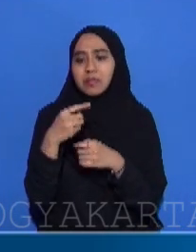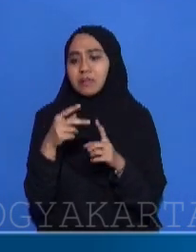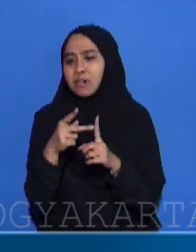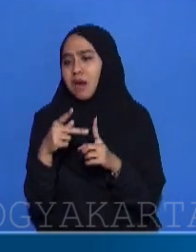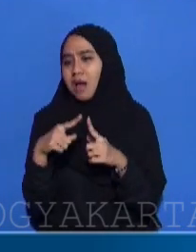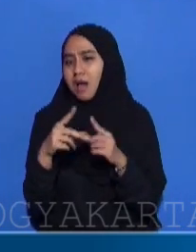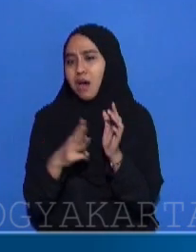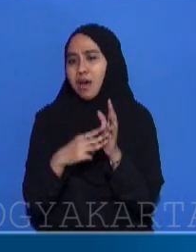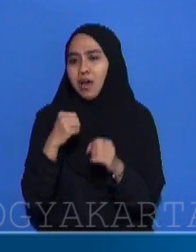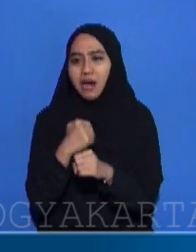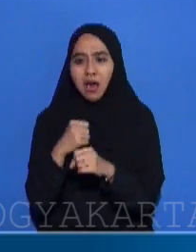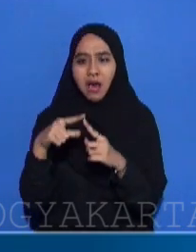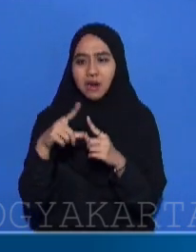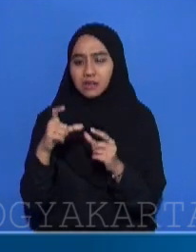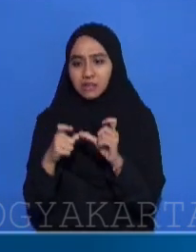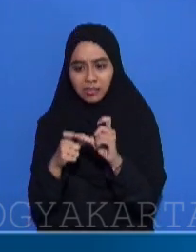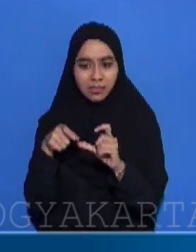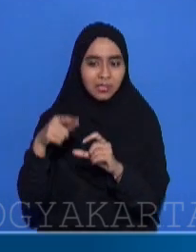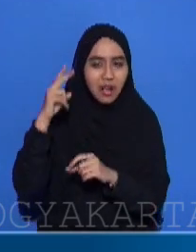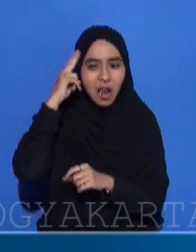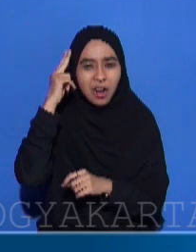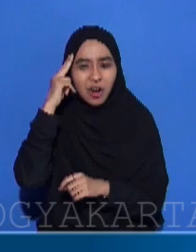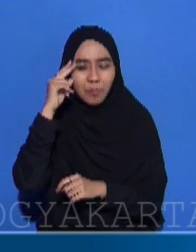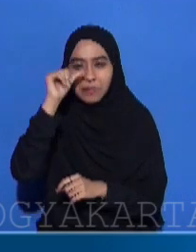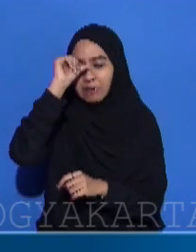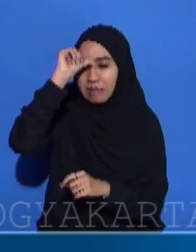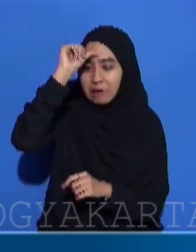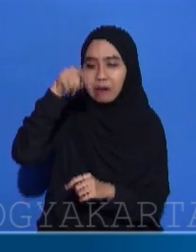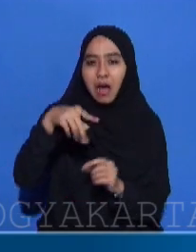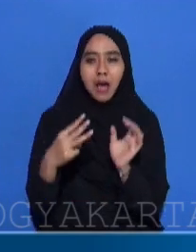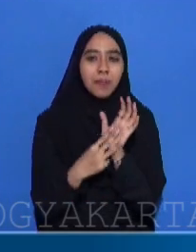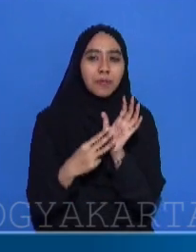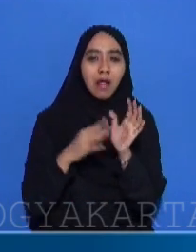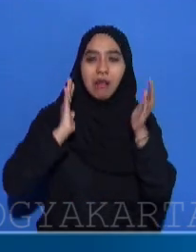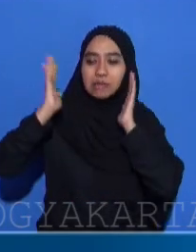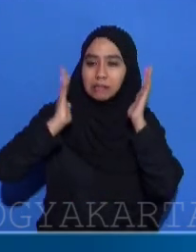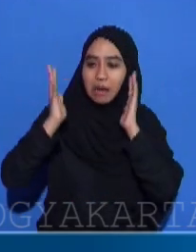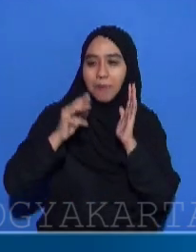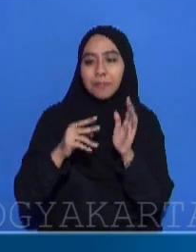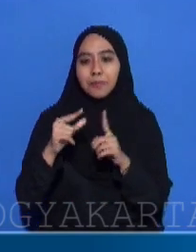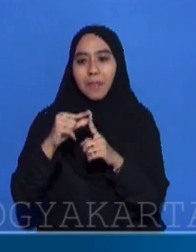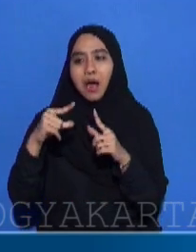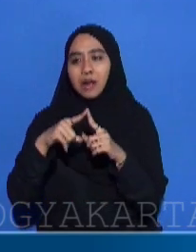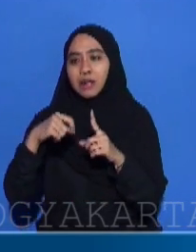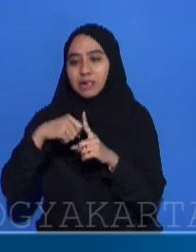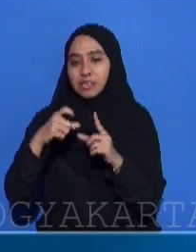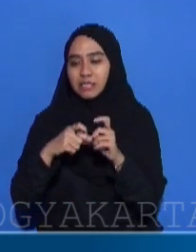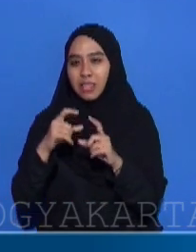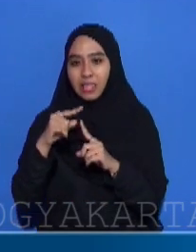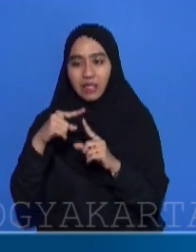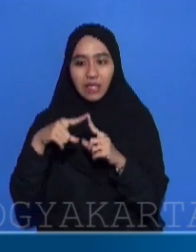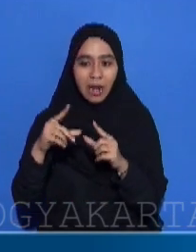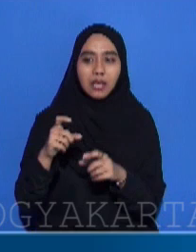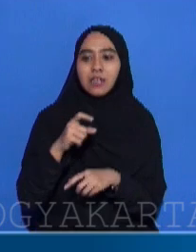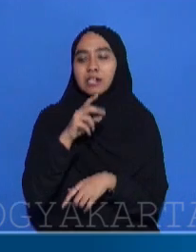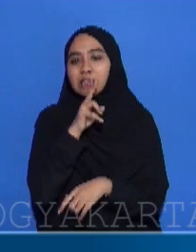Brunei Darussalam Mesir gambia India Madagaskar Malaysia Pakistan Tanzania Amerika Serikat Inggris